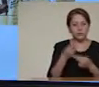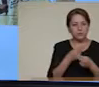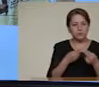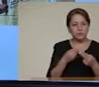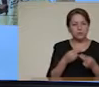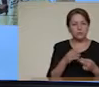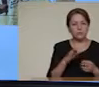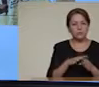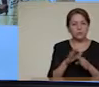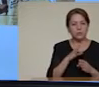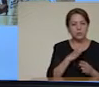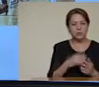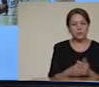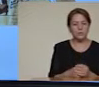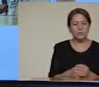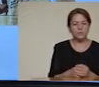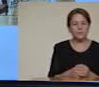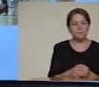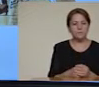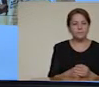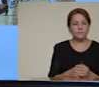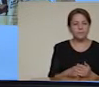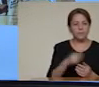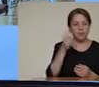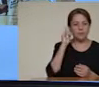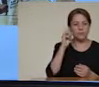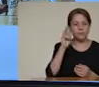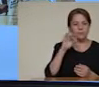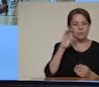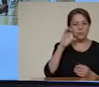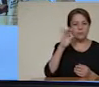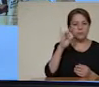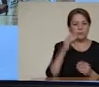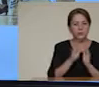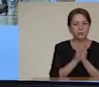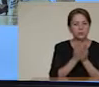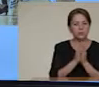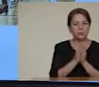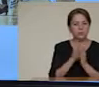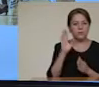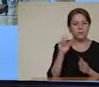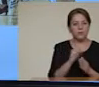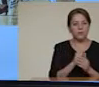harakat qilindi. Demak, qadimgi Misr kitoblarida va